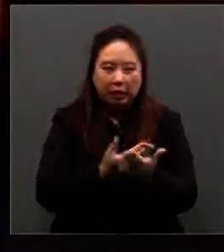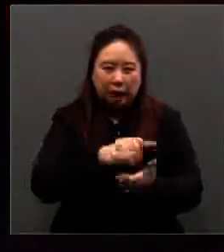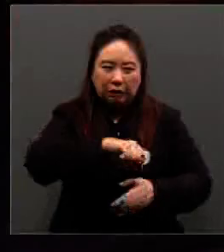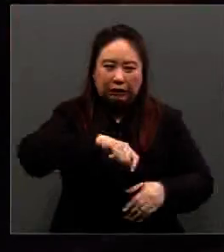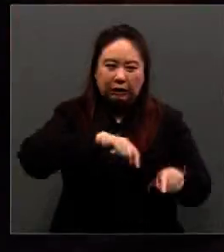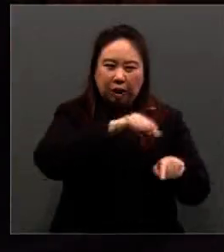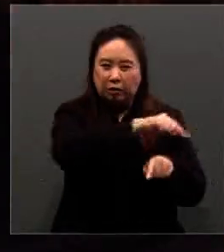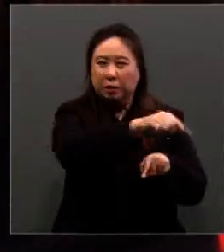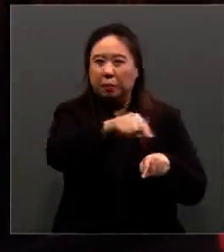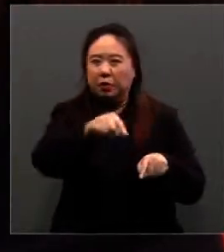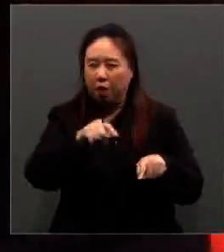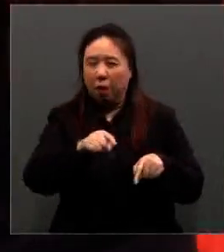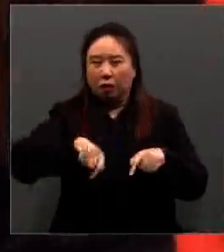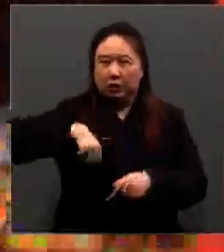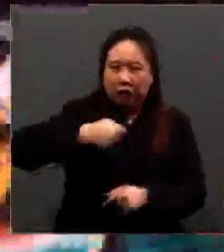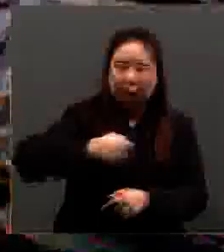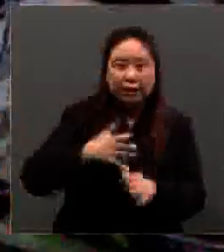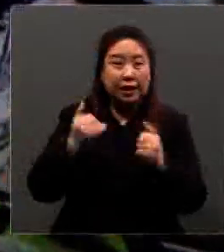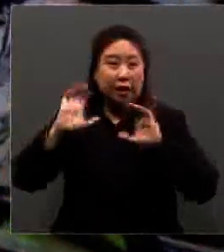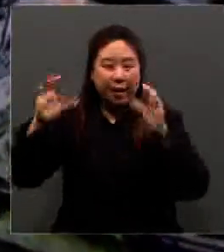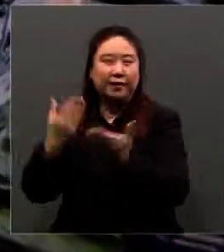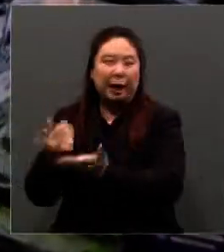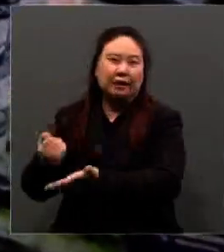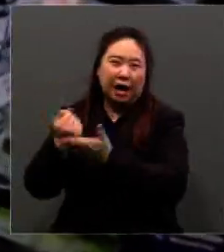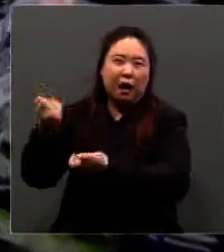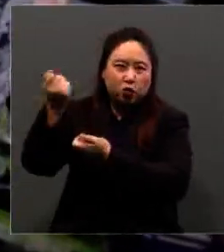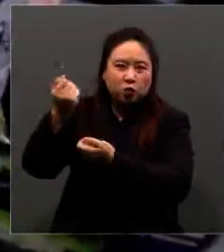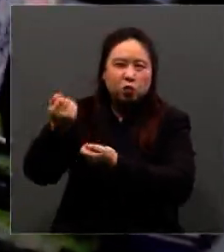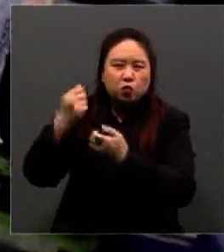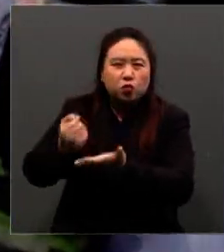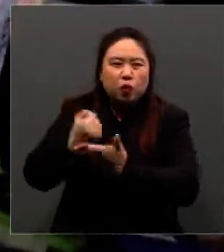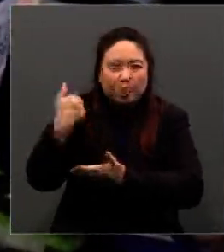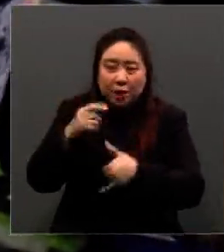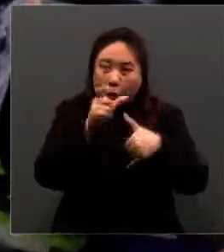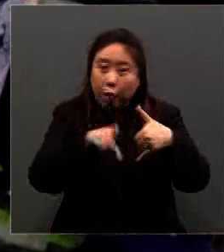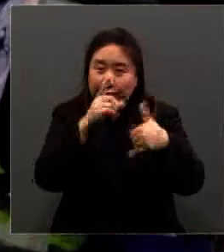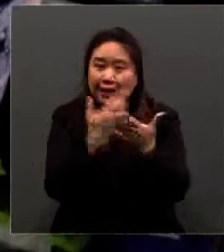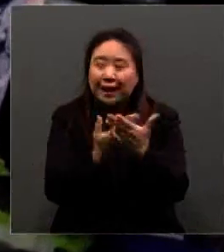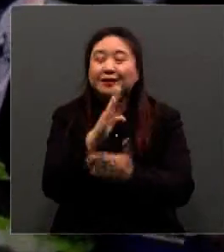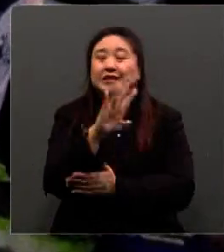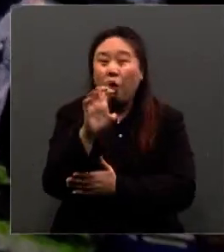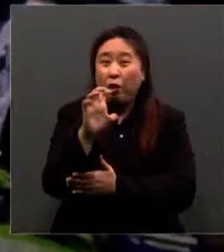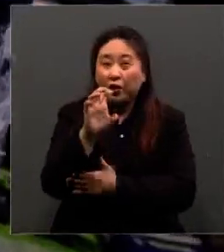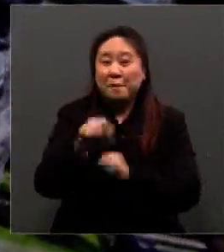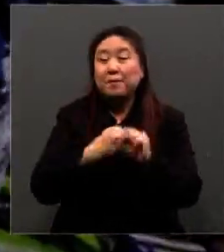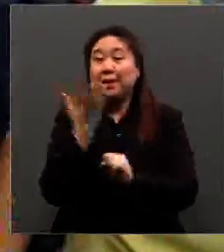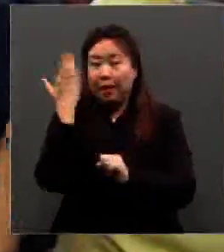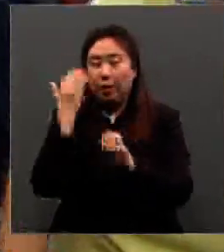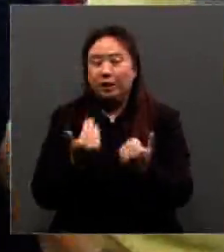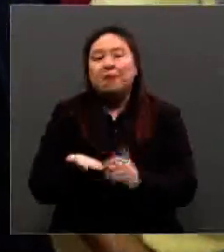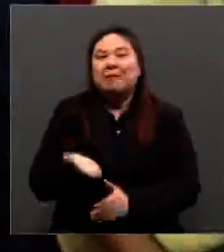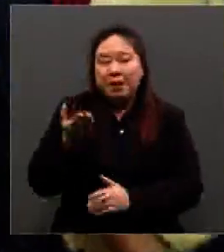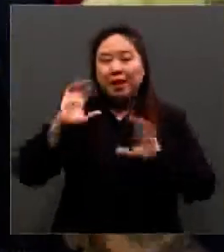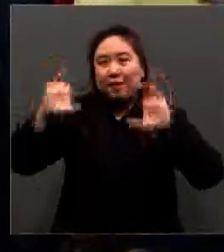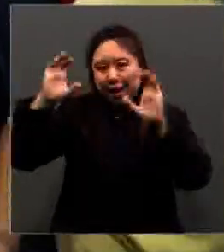แม้ว่าจะได้รับเงินอุดหนุนจากรัฐบาลสำหรับซื้อชุดนักเรียนในราคาคนละ400บาทซึ่งก็จะเพิ่มขึ้นจากปีที่ผ่านมาเงินช่วย